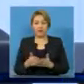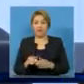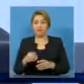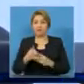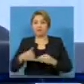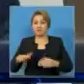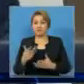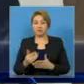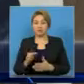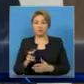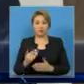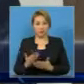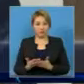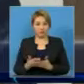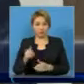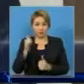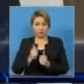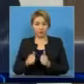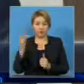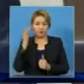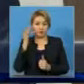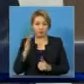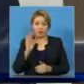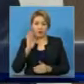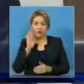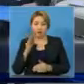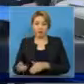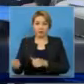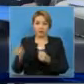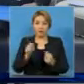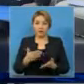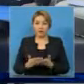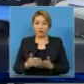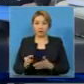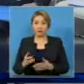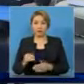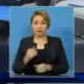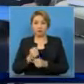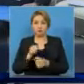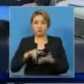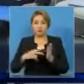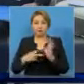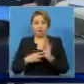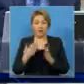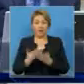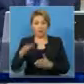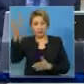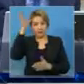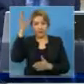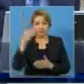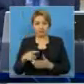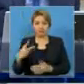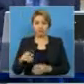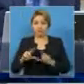жерлерді диверсификациялау, үнемі суарылатын жерлерді айналымға енгізу бойынша ауқымды жұмыс жоспарланған. Ал білім беру саласында